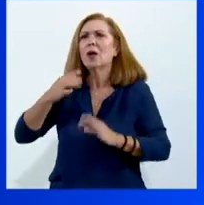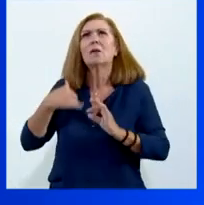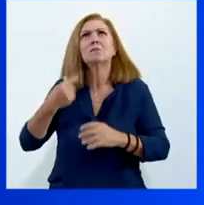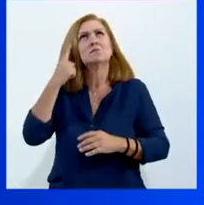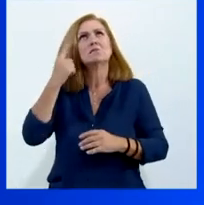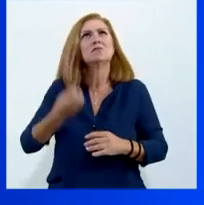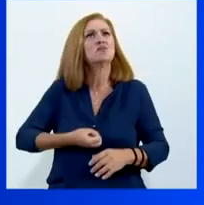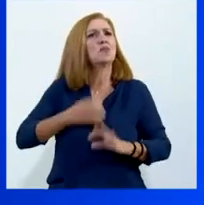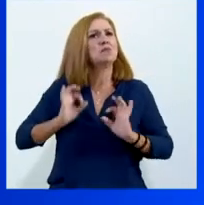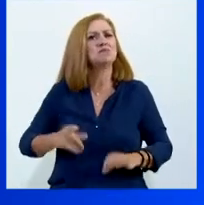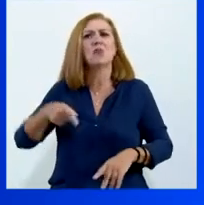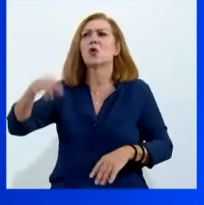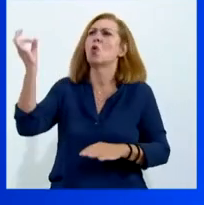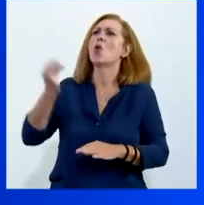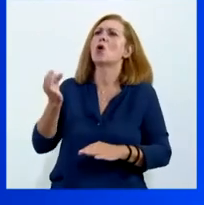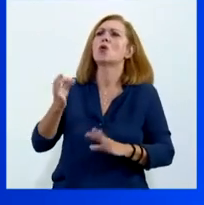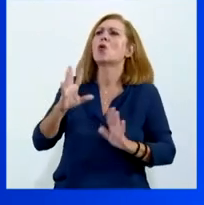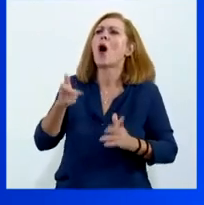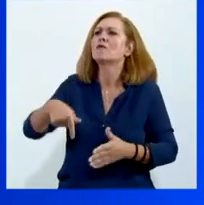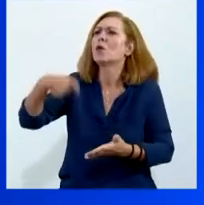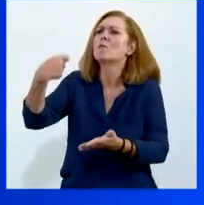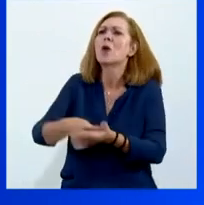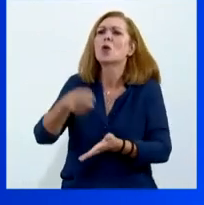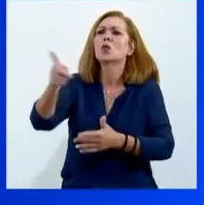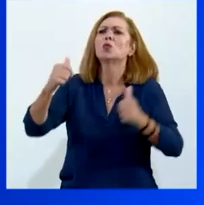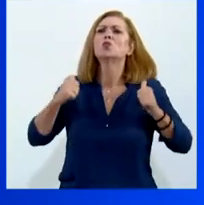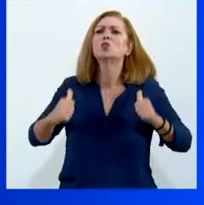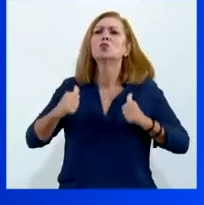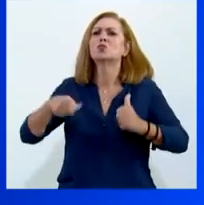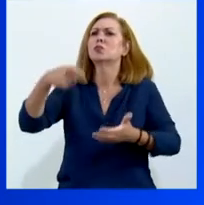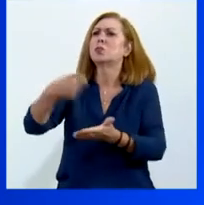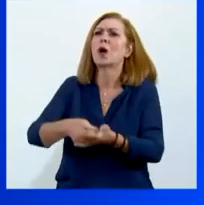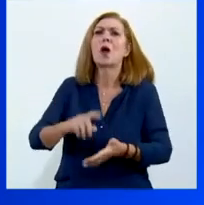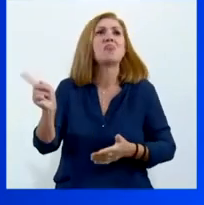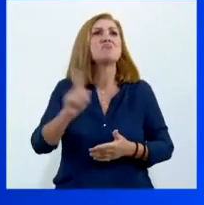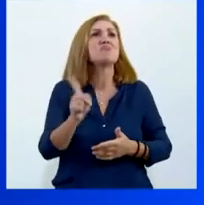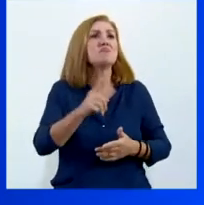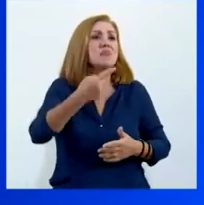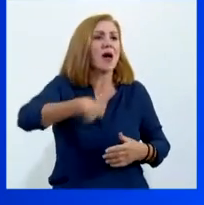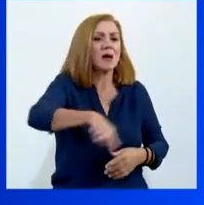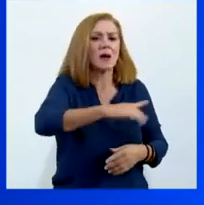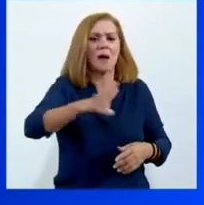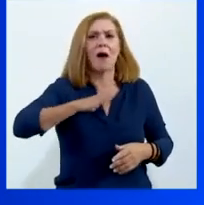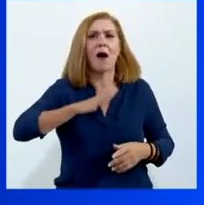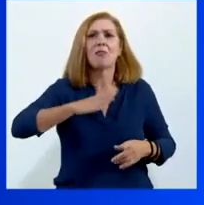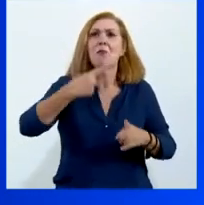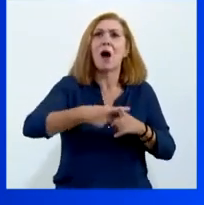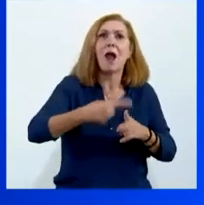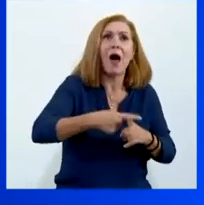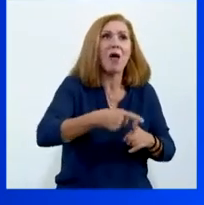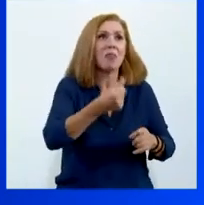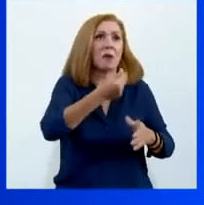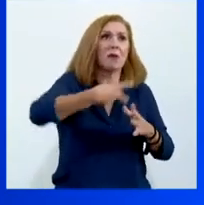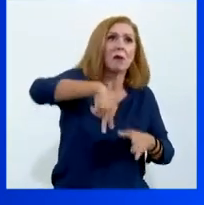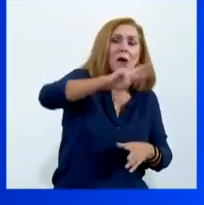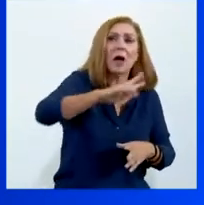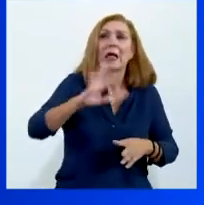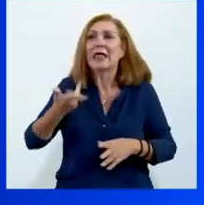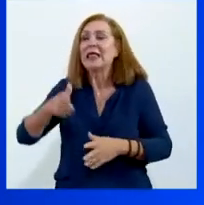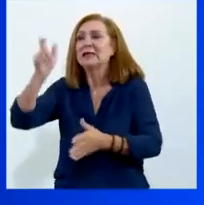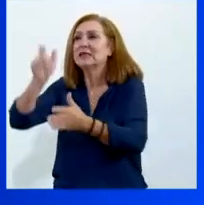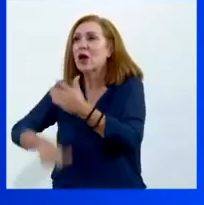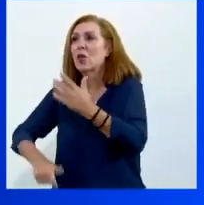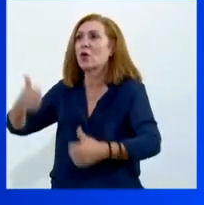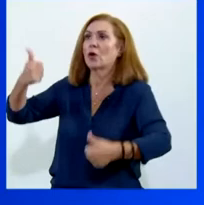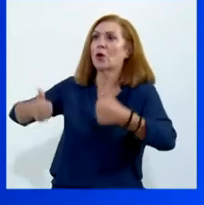το οποίο πρωτίστως βαραίνει τους επισκέπτες μας, οι οποίοι έρχονται στην πατρίδα. Δεν θεωρώ ότι δημιουργεί κανένα ζήτημα ανταγωνισμού σε ξενοδοχεία τα οποία μπορεί να